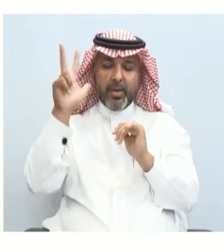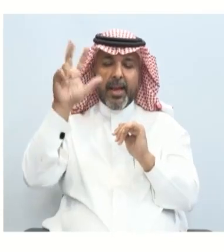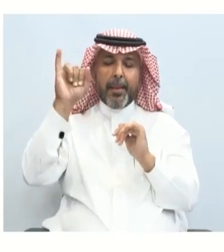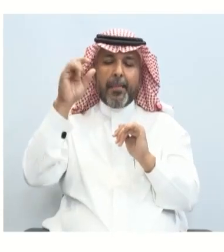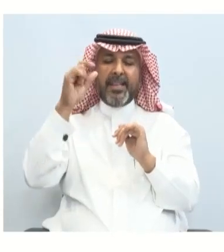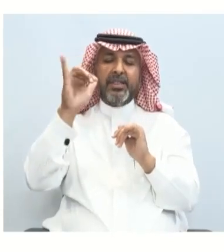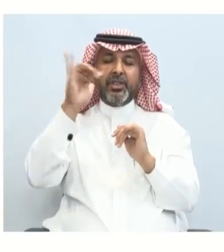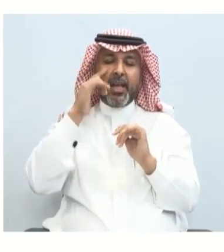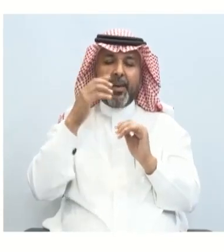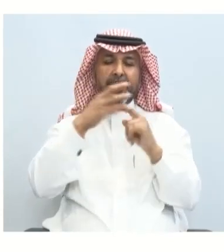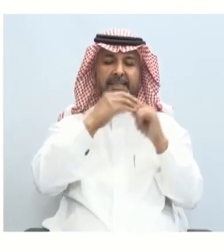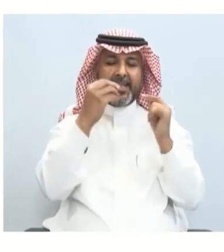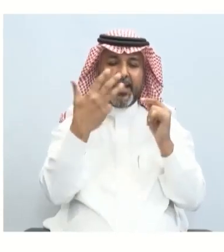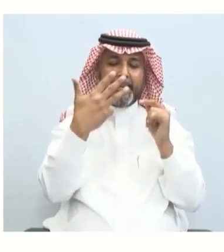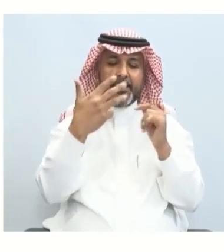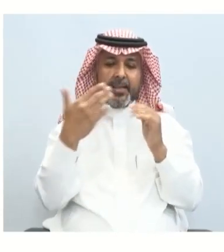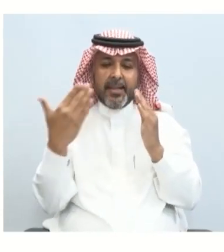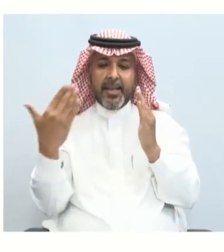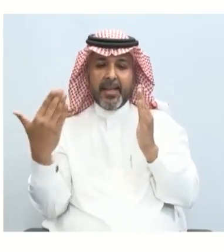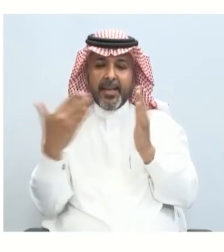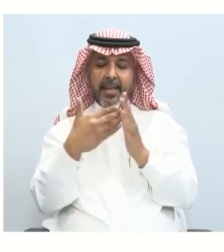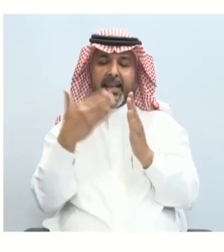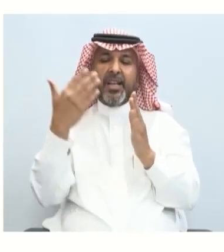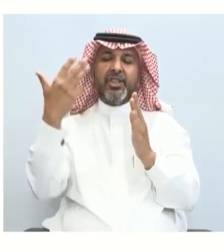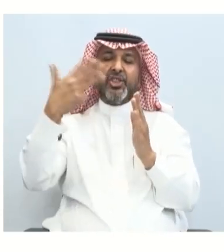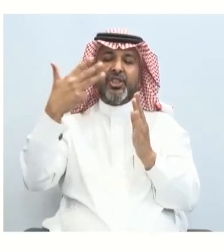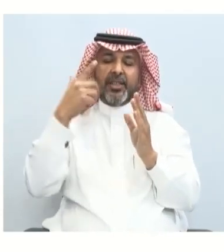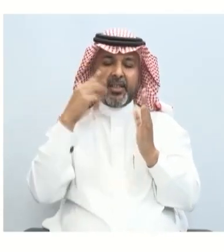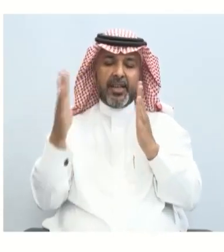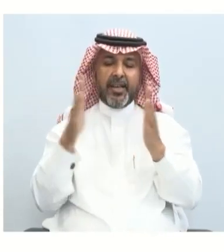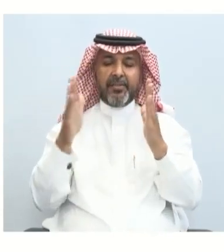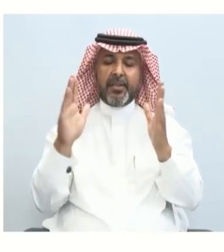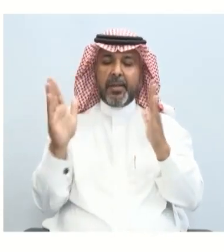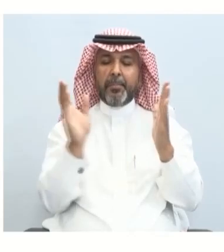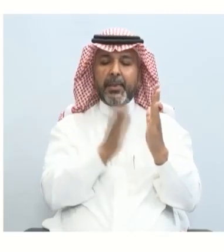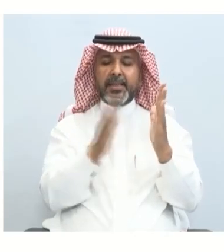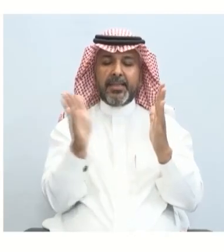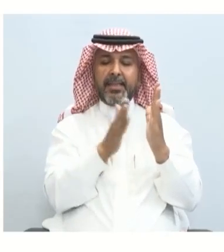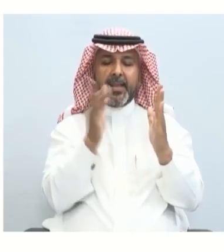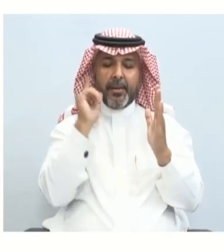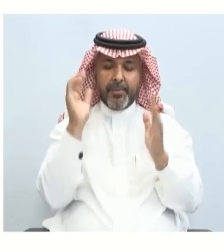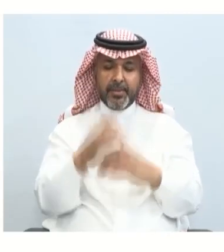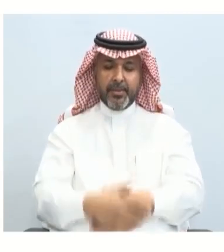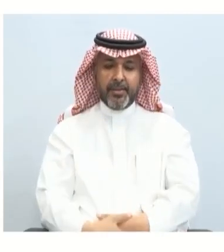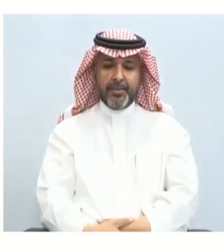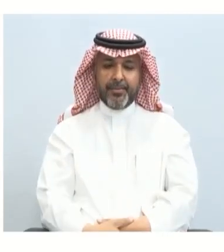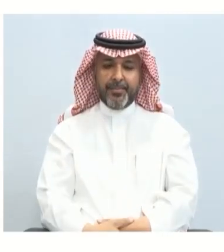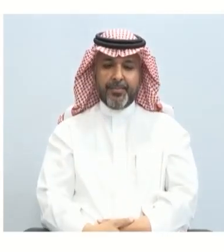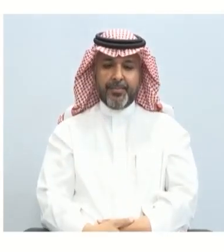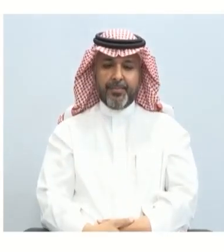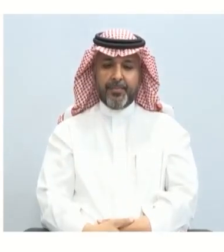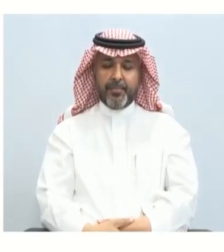من سالب واحد الى موجب واحد كذلك ولكن يكون من صفر الى باي او من صفر الى 180 درجه اما داله الظل